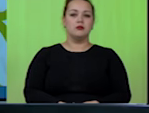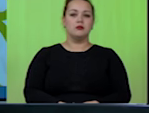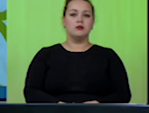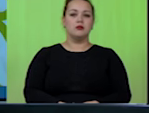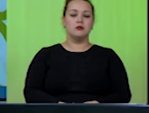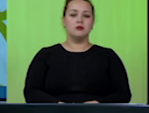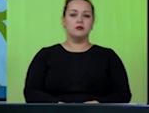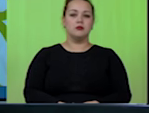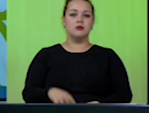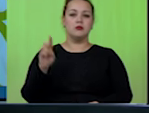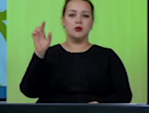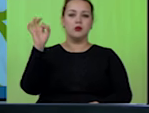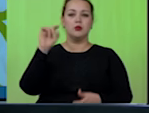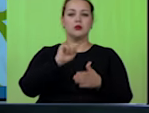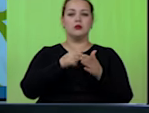Б.